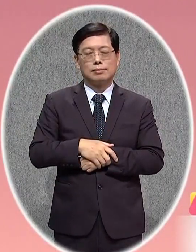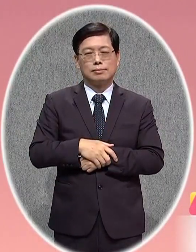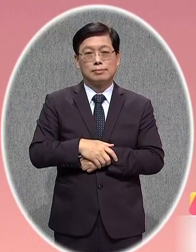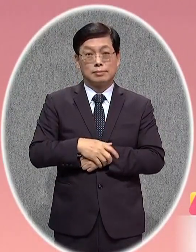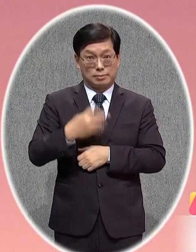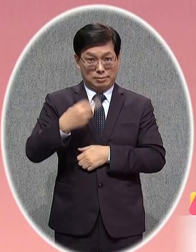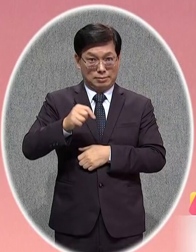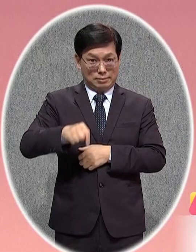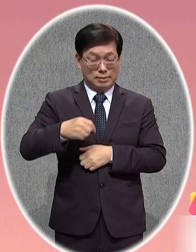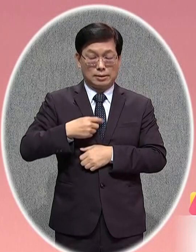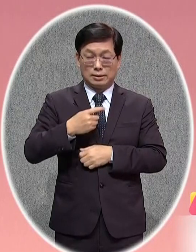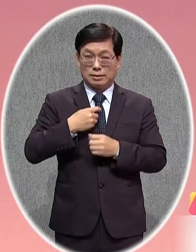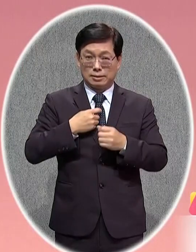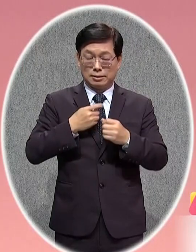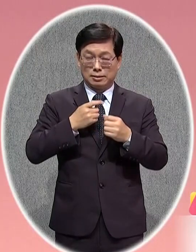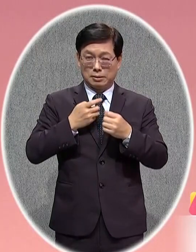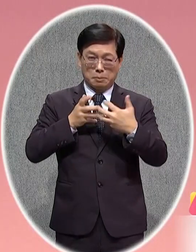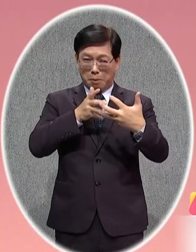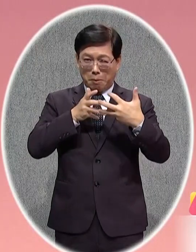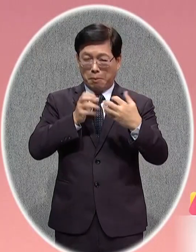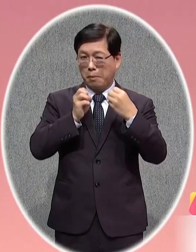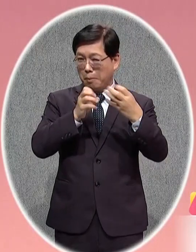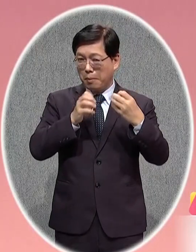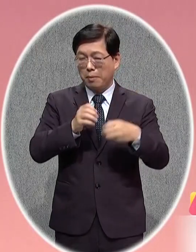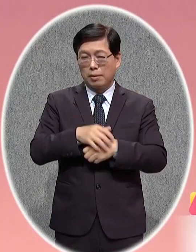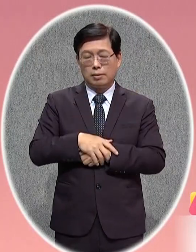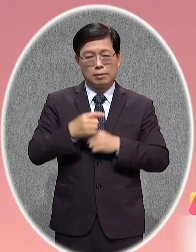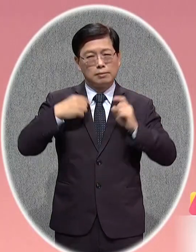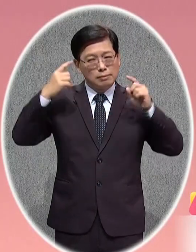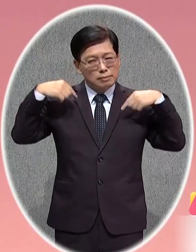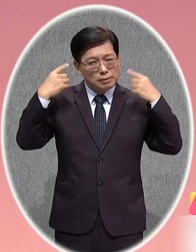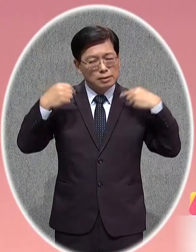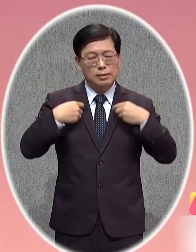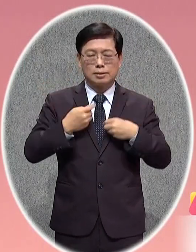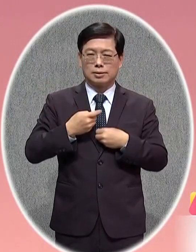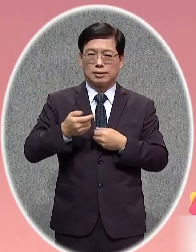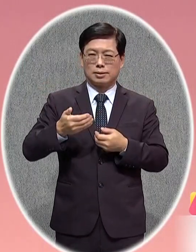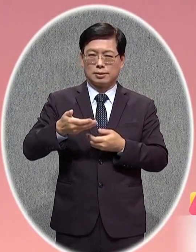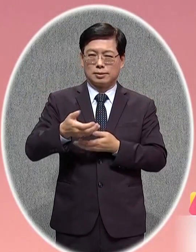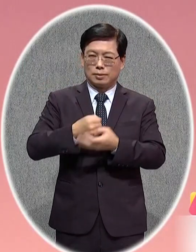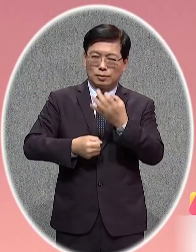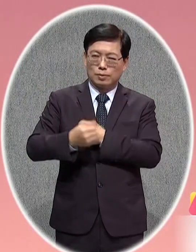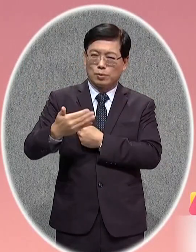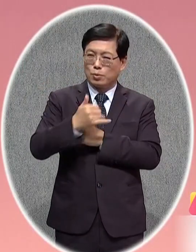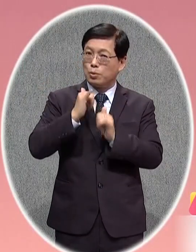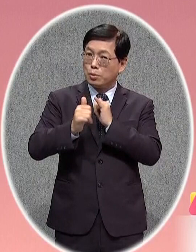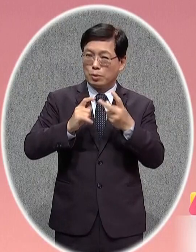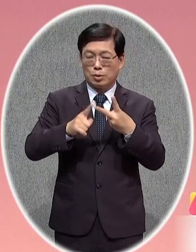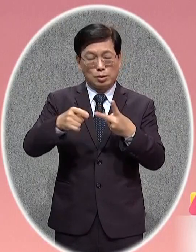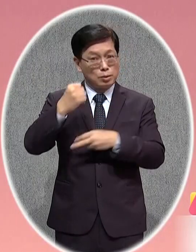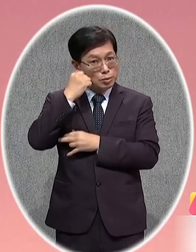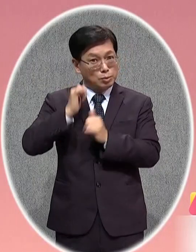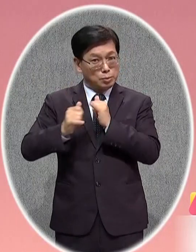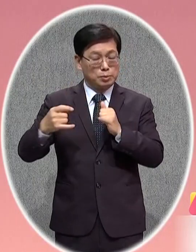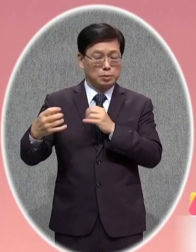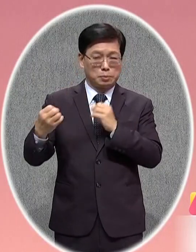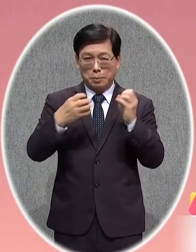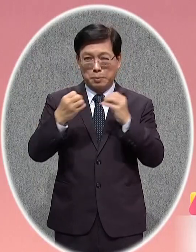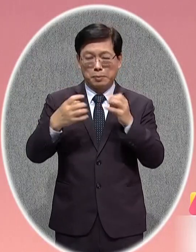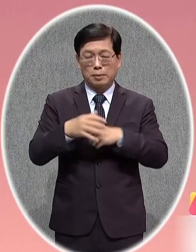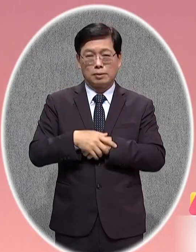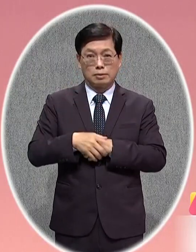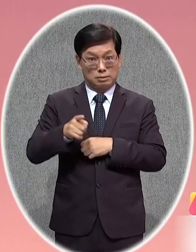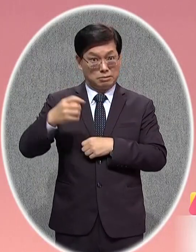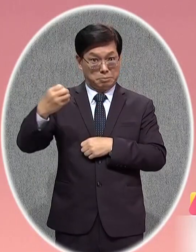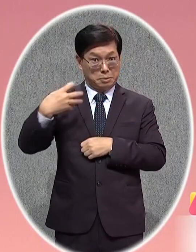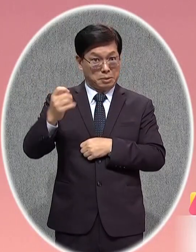在这边访谈的过程当中，我们经常跟渔民还有跟这里的居民来做对谈的时候，